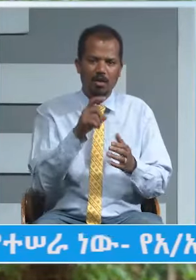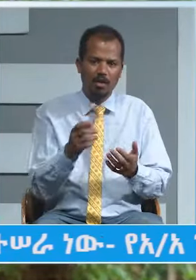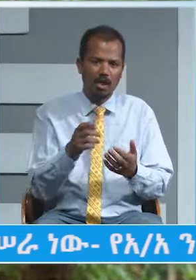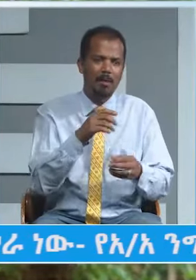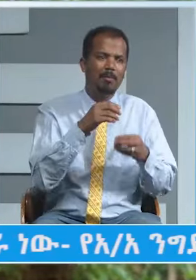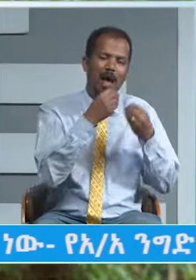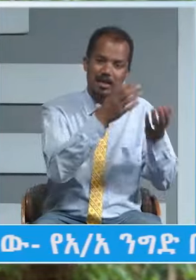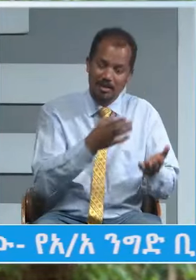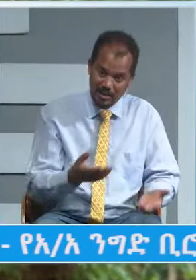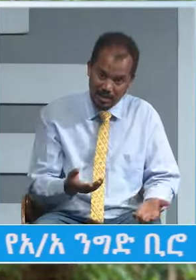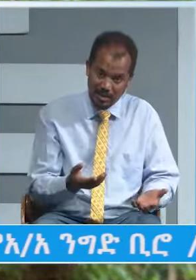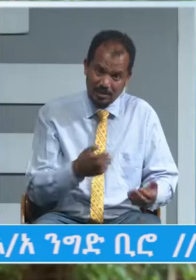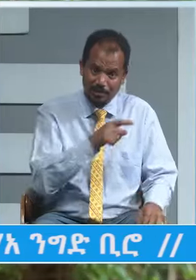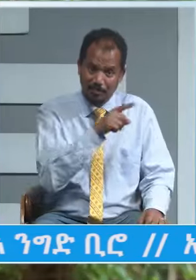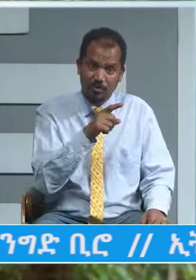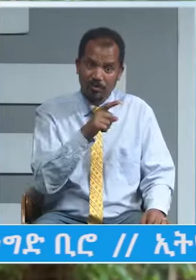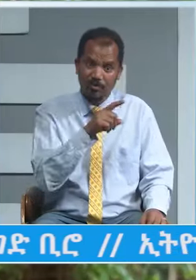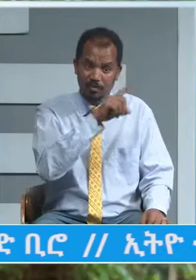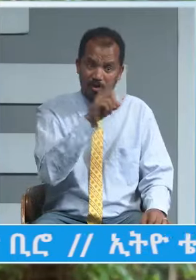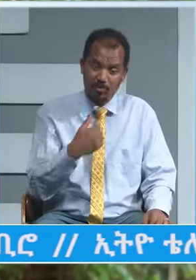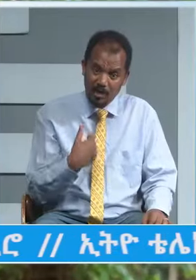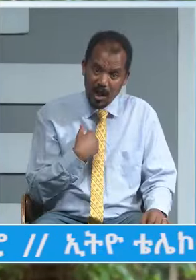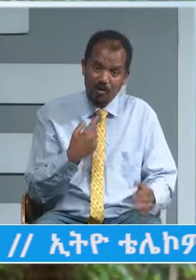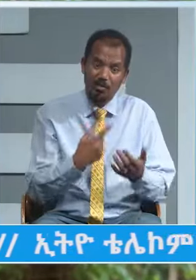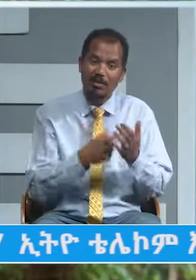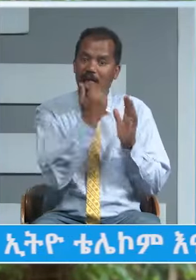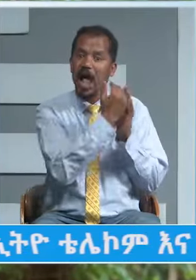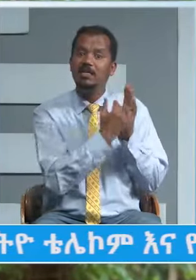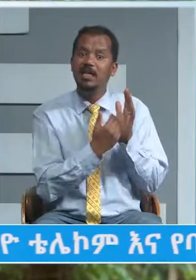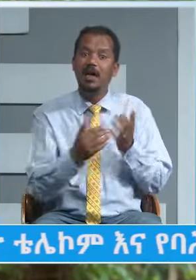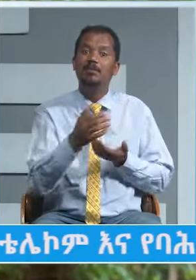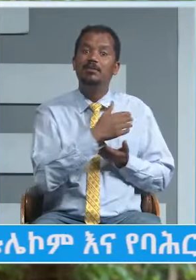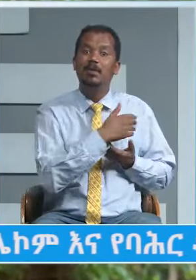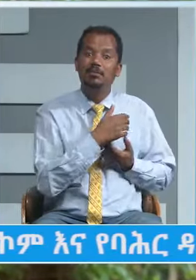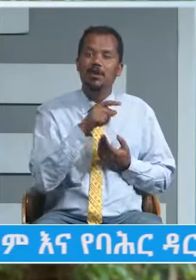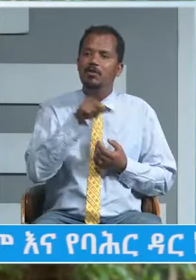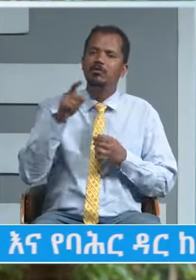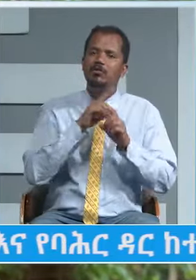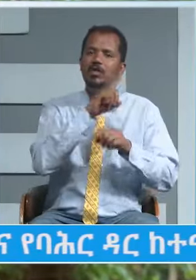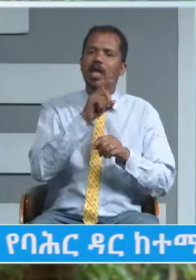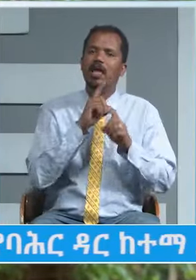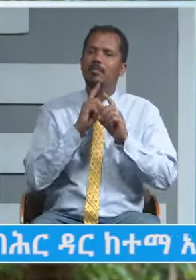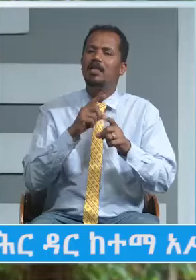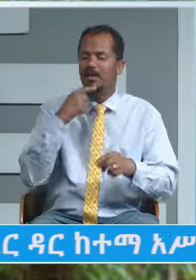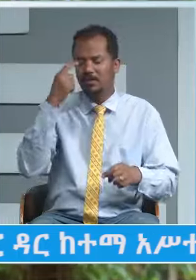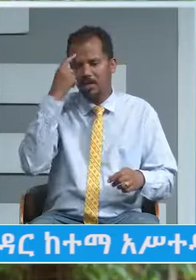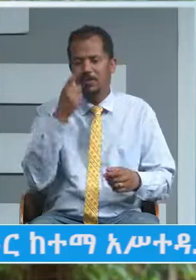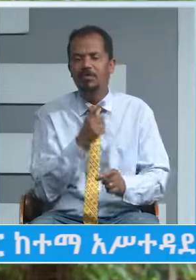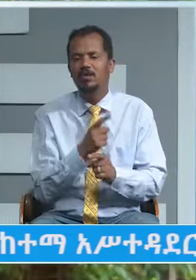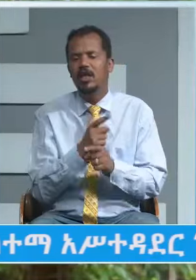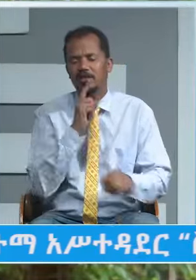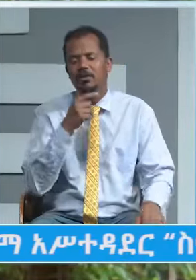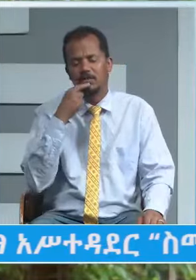እንኳን ባናነሳም እነሱ የሚያነሷቸው ስላሉ ምናልባት በዚህ አጀንዳ መሰብሰብ ይመለሳሉ እነሱ ጥያቄዎች ብዬ አስባለሁ እና ተገቢ